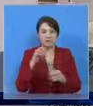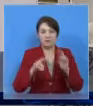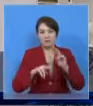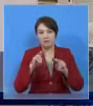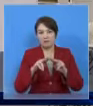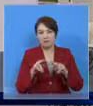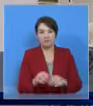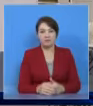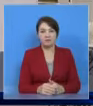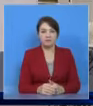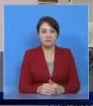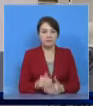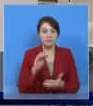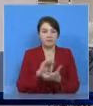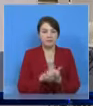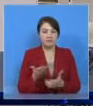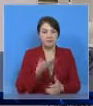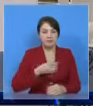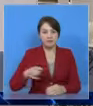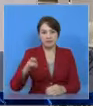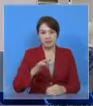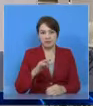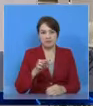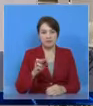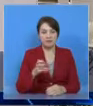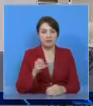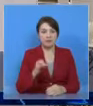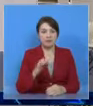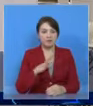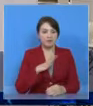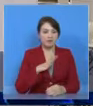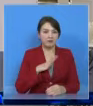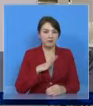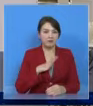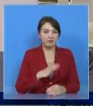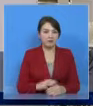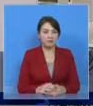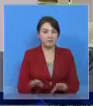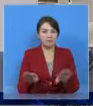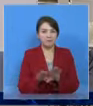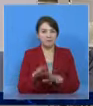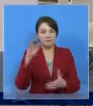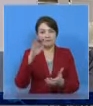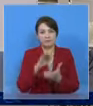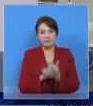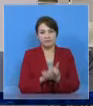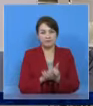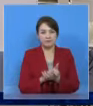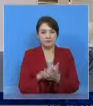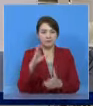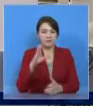характер знакомство с нашим регионом его инвестиционным потенциалом а также знакомство с